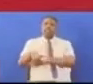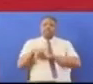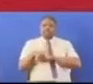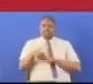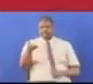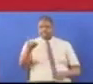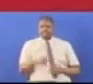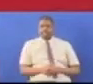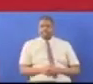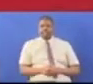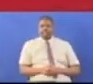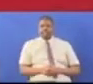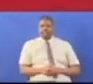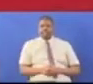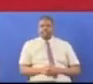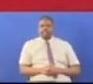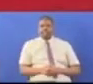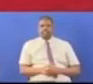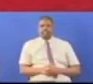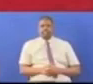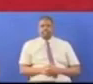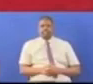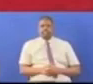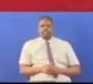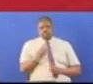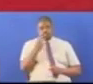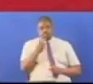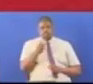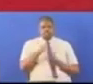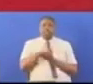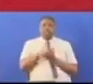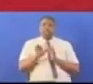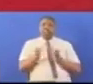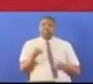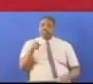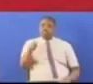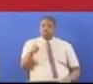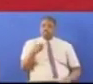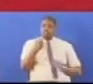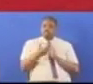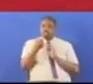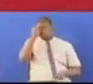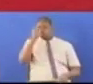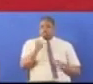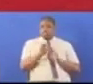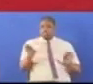Kiingereza tuone nayo inatuelezaje kama hapo tutakuwa hatujaelewa vizuri.